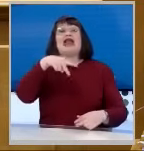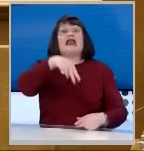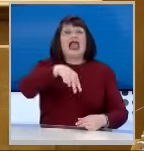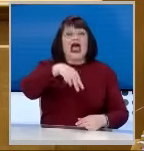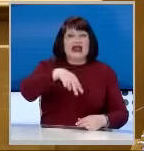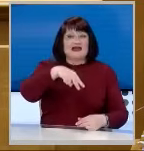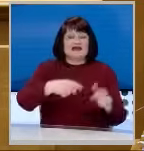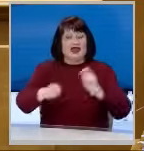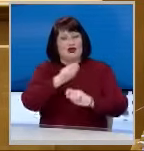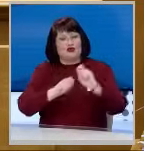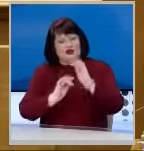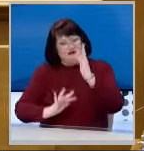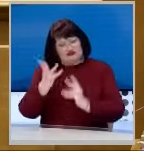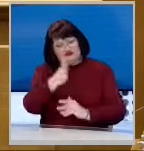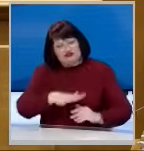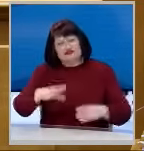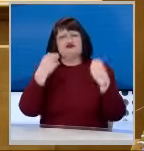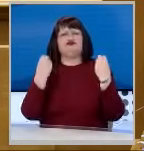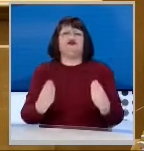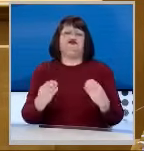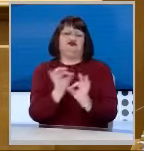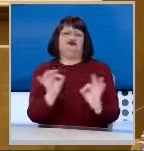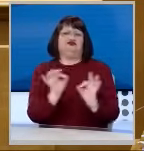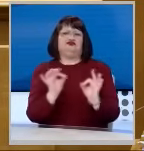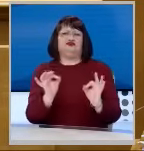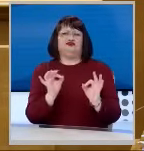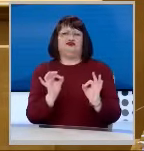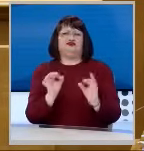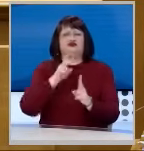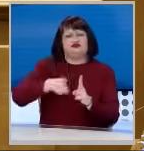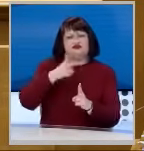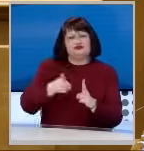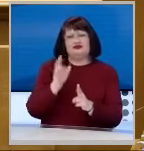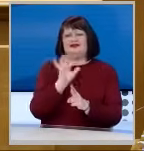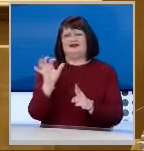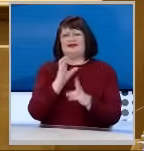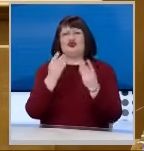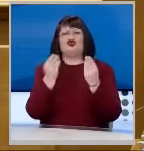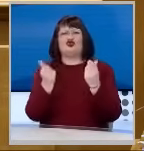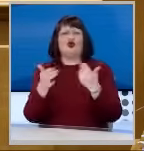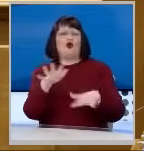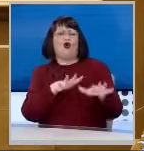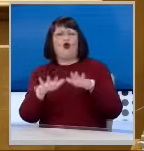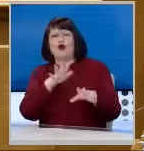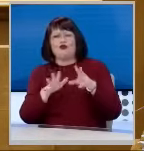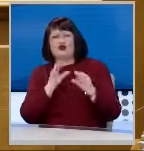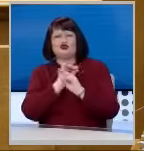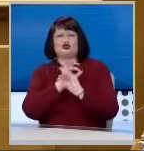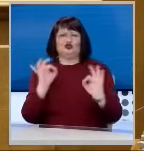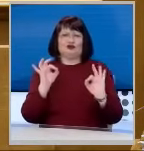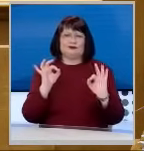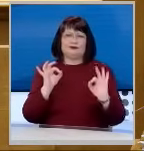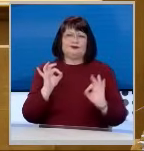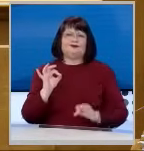την αναβάθμιση τη χορήγηση ηλεκτροκίνησης και άλλα μαγικά τα οποία μας